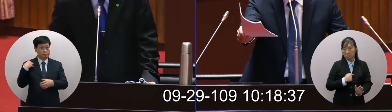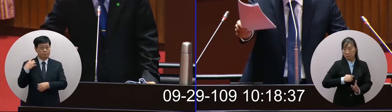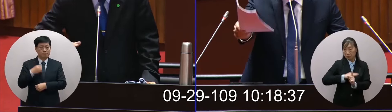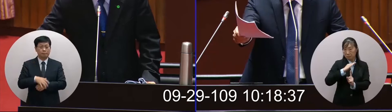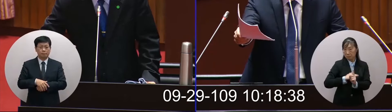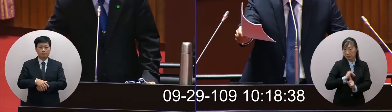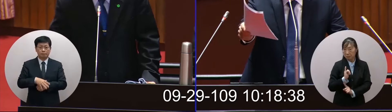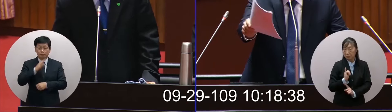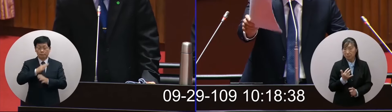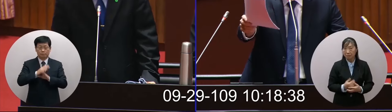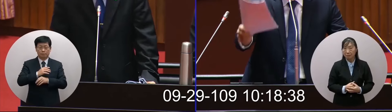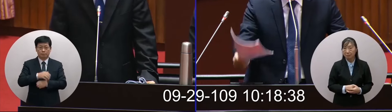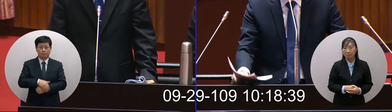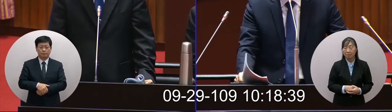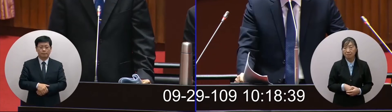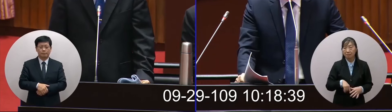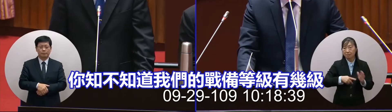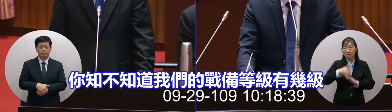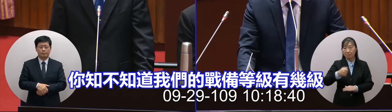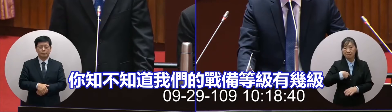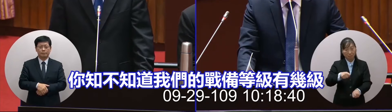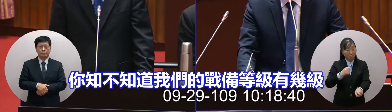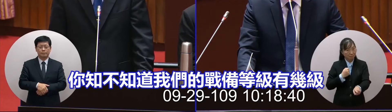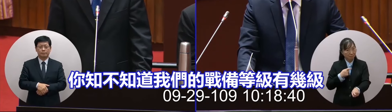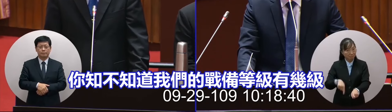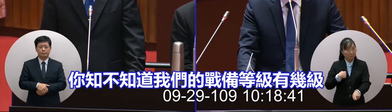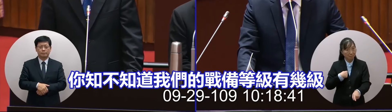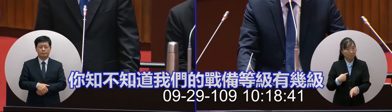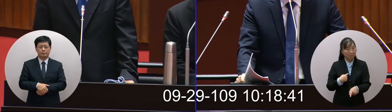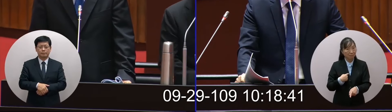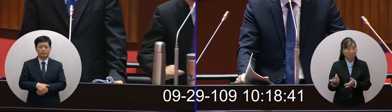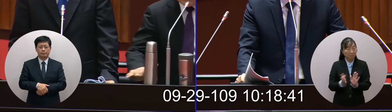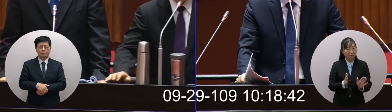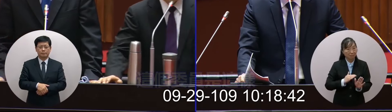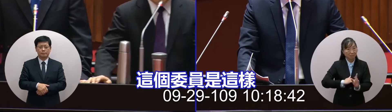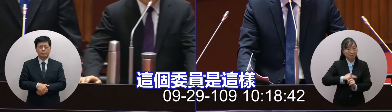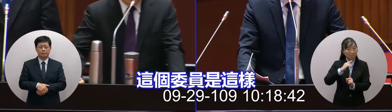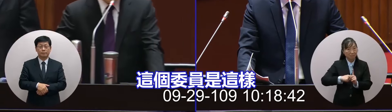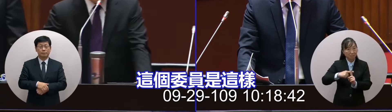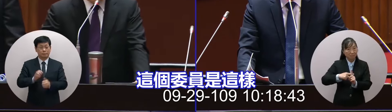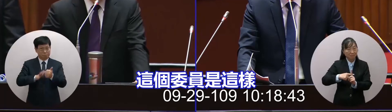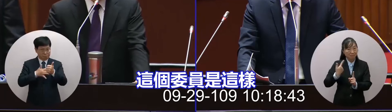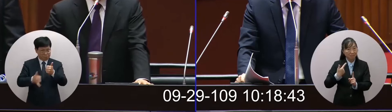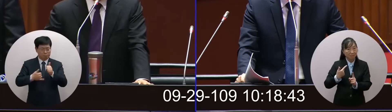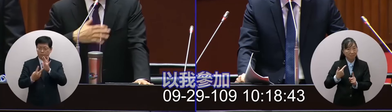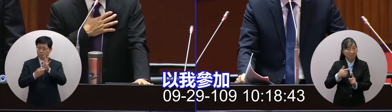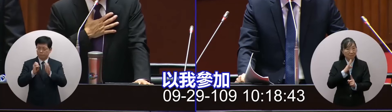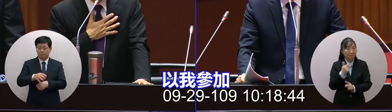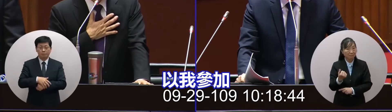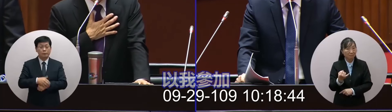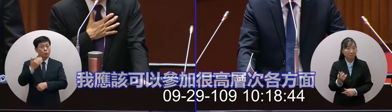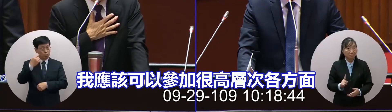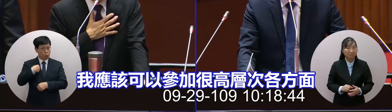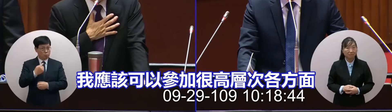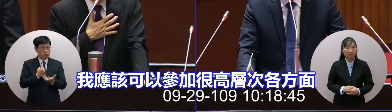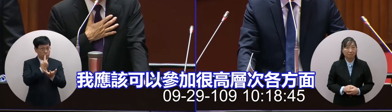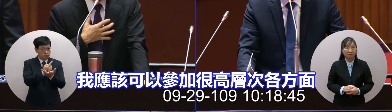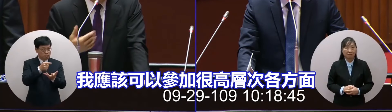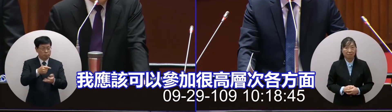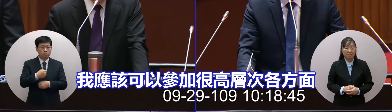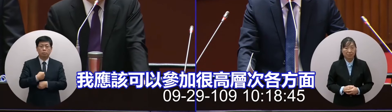我问一下院长，院长， 等 一下，院长，你知不知道我们的战备等级有几级？ 这个委员是这样。以我参加